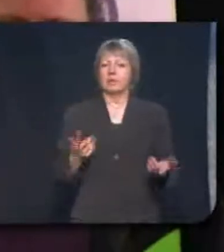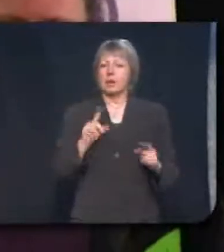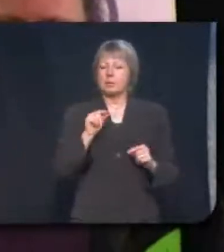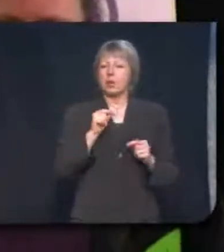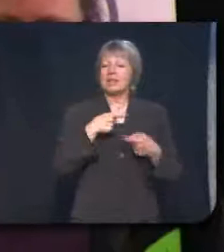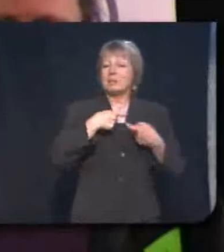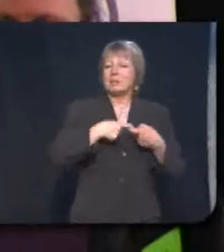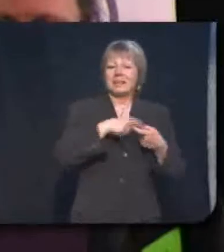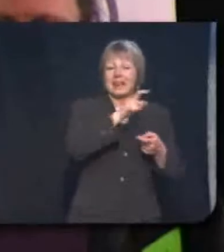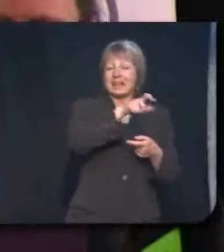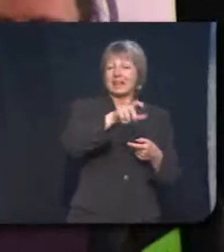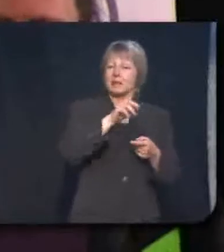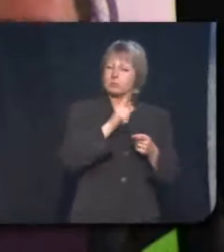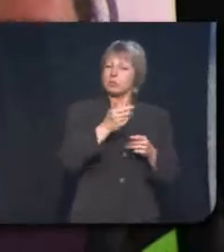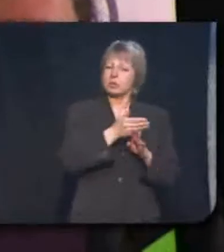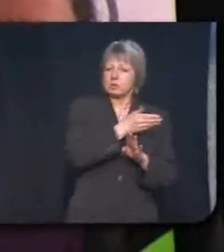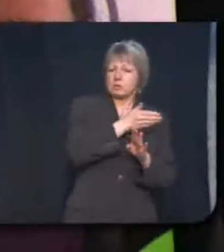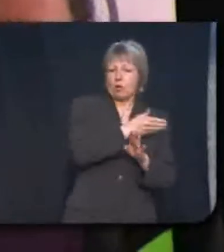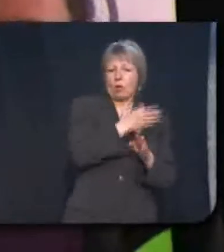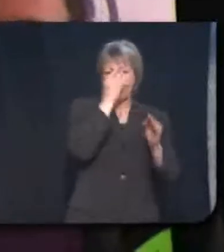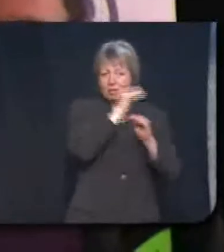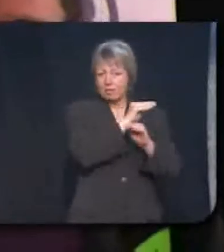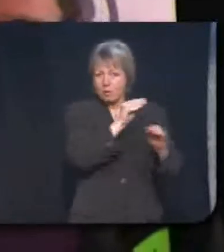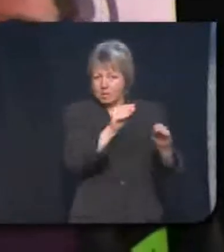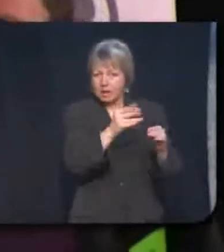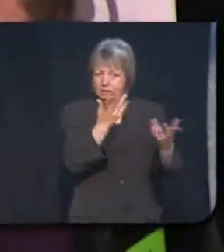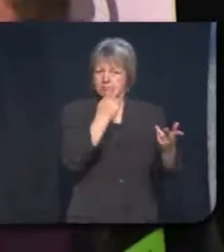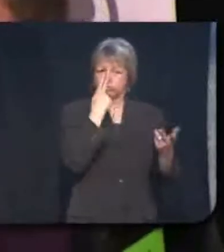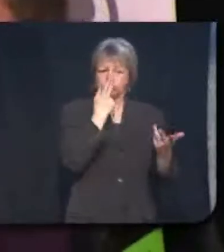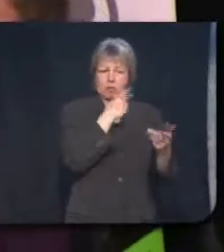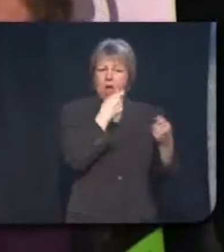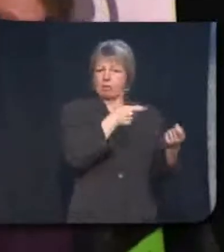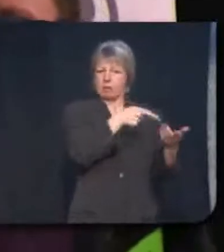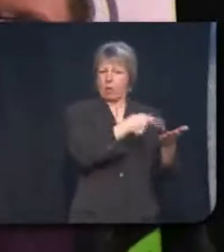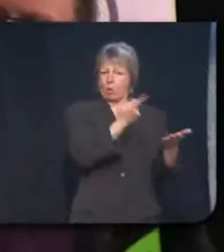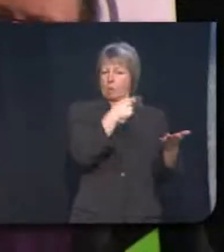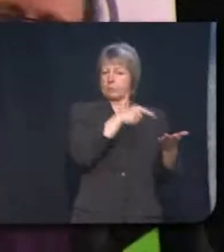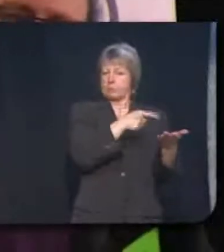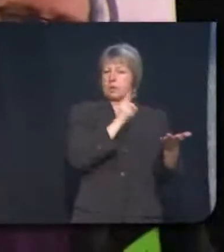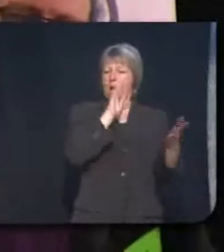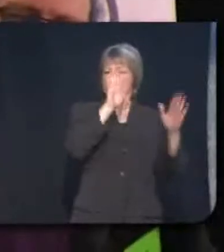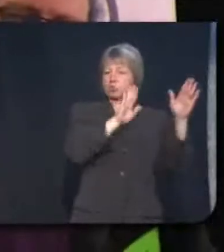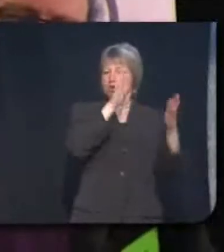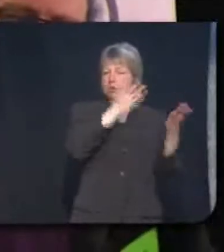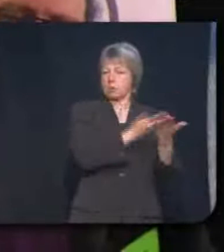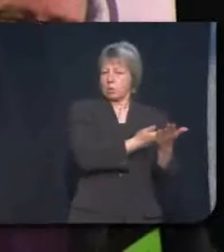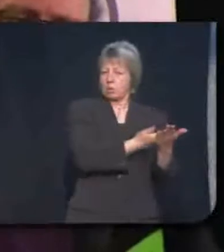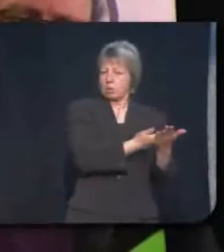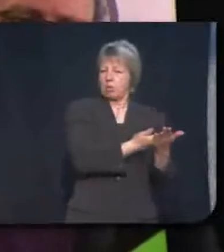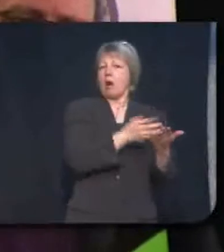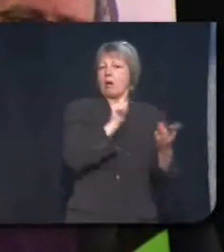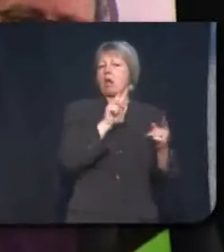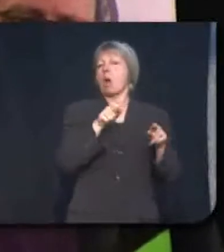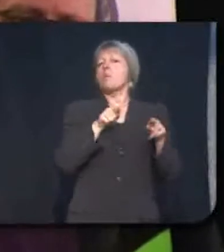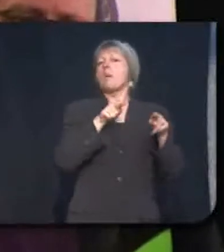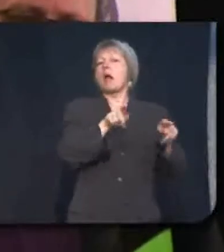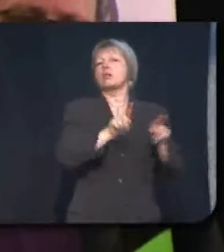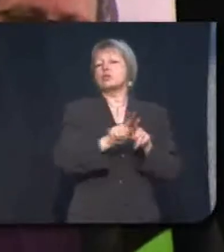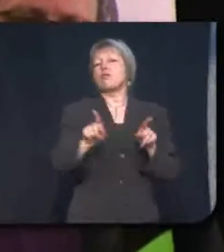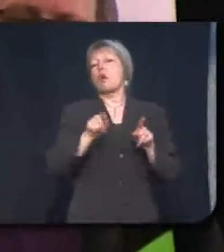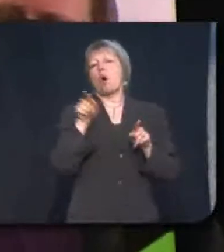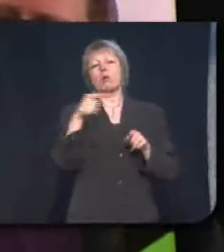rechtzeitig informiert werden dass der zur Abstimmung steht und man kann auch parallel dazu schon konkurrenzanträge einbringen